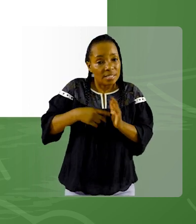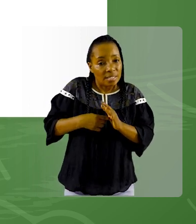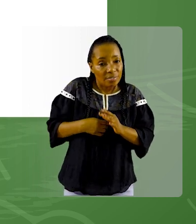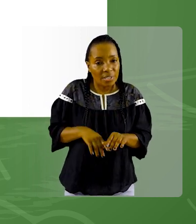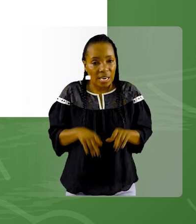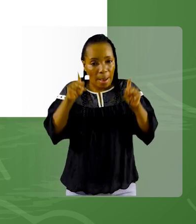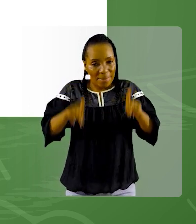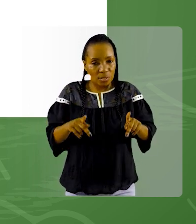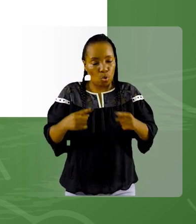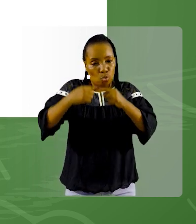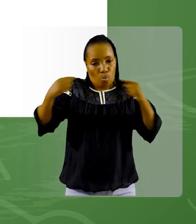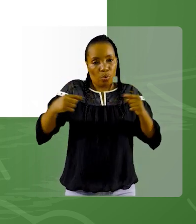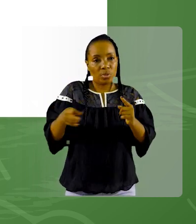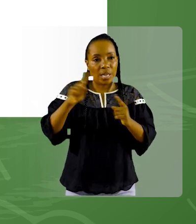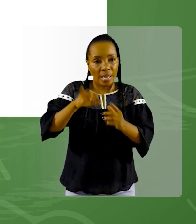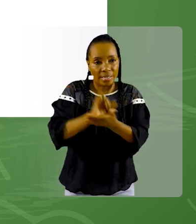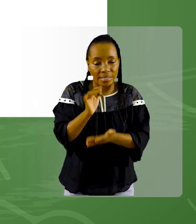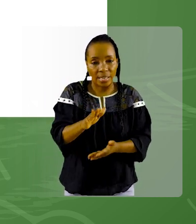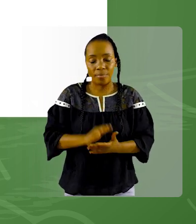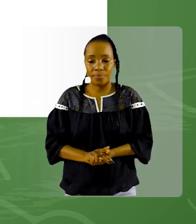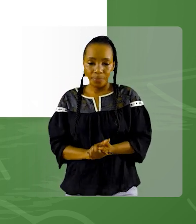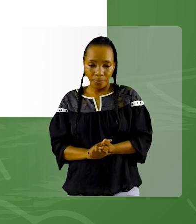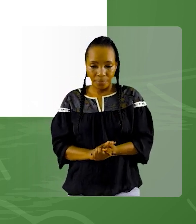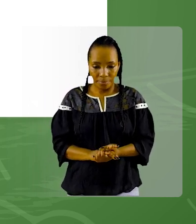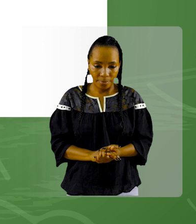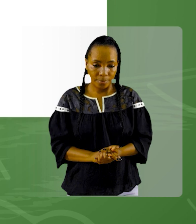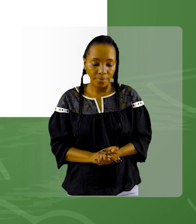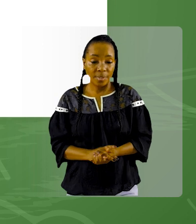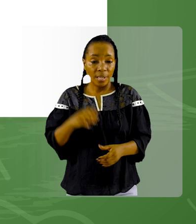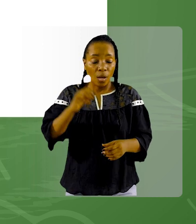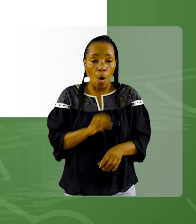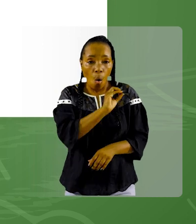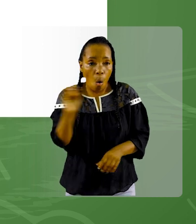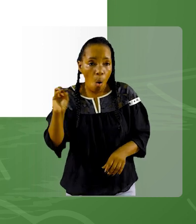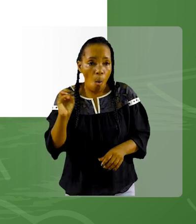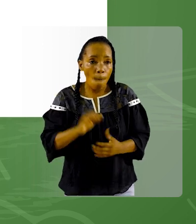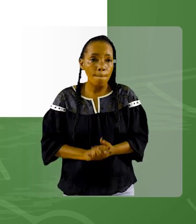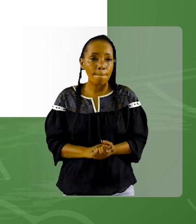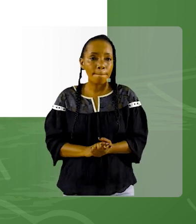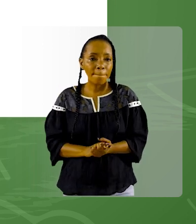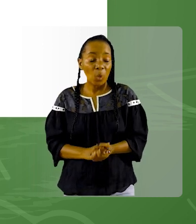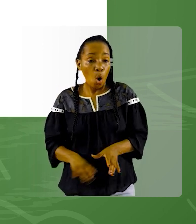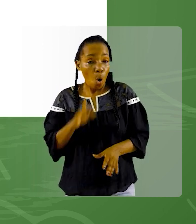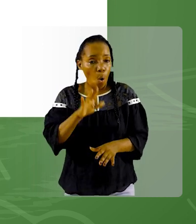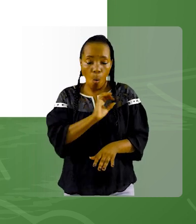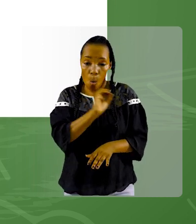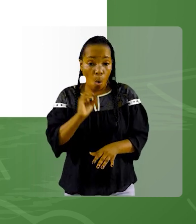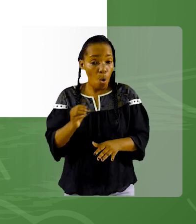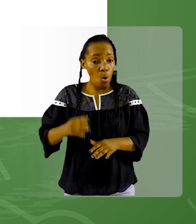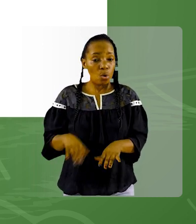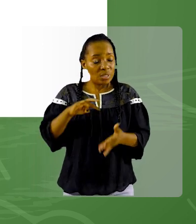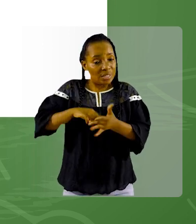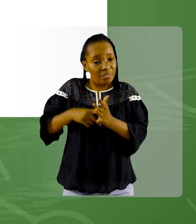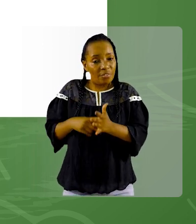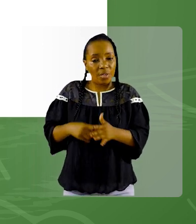ceux-ci. Le pronom indéfini on, dans le 2e paragraphe, qui n'implique pas l'auteur. Ce